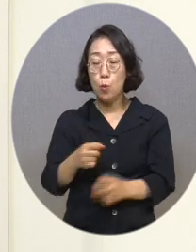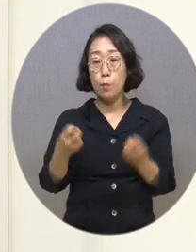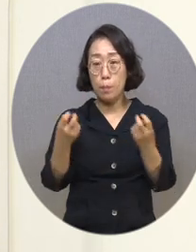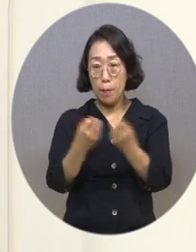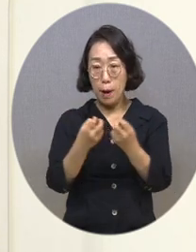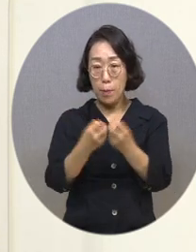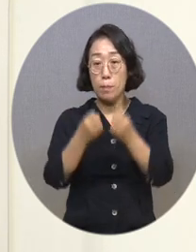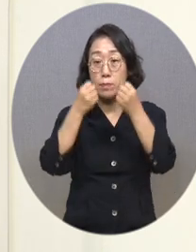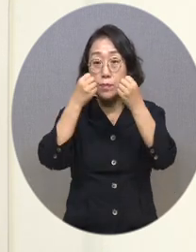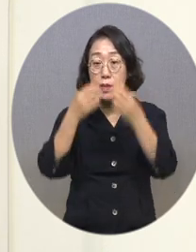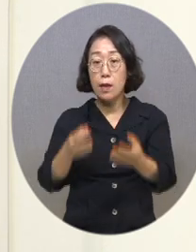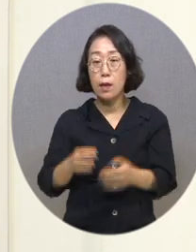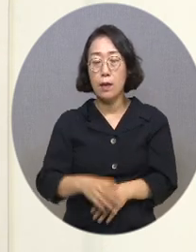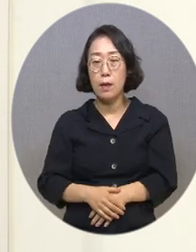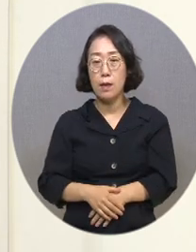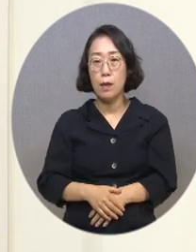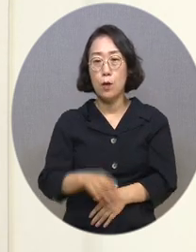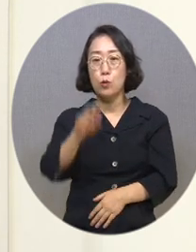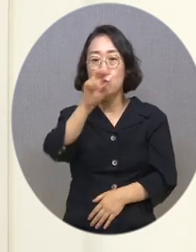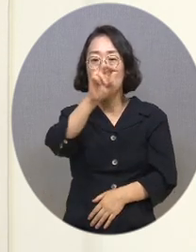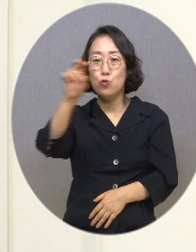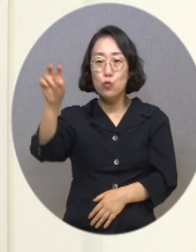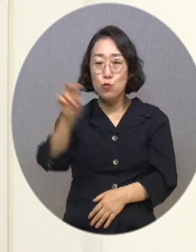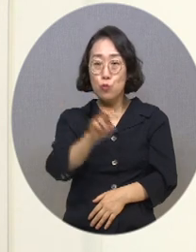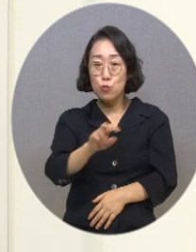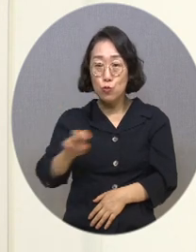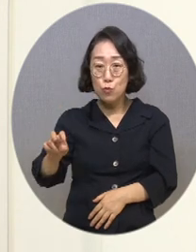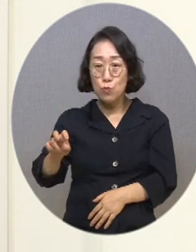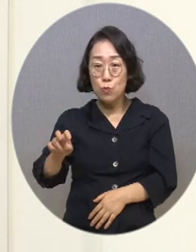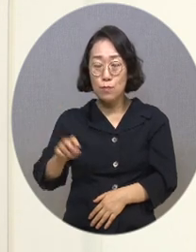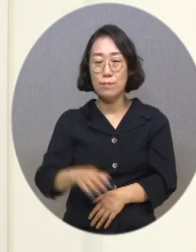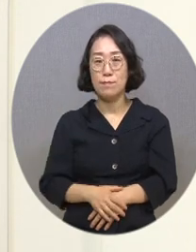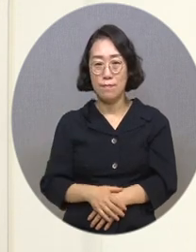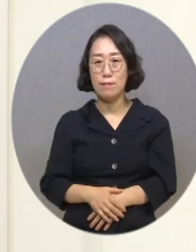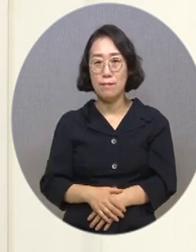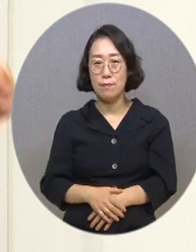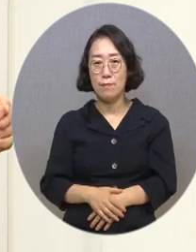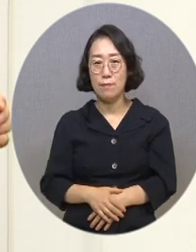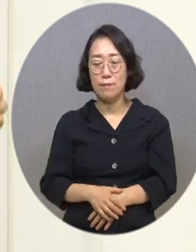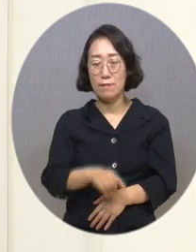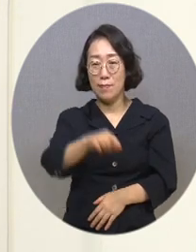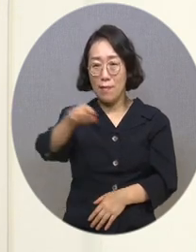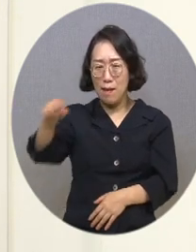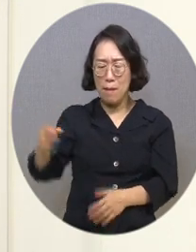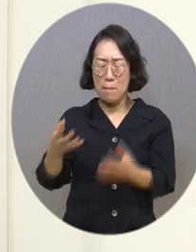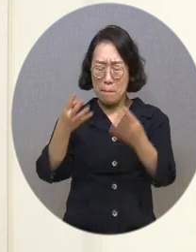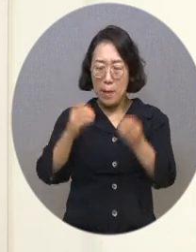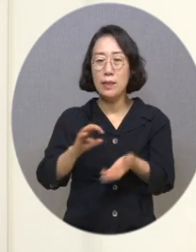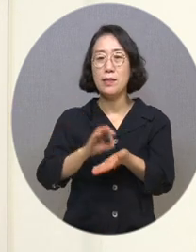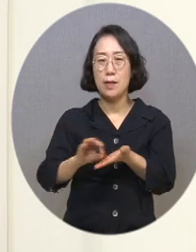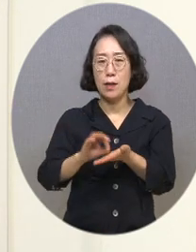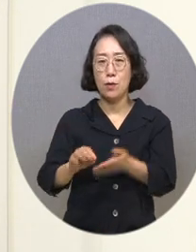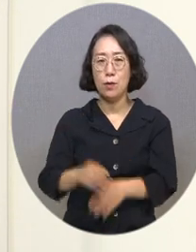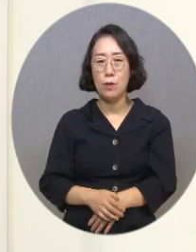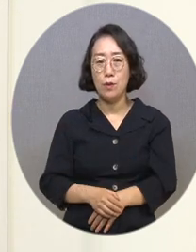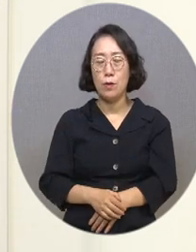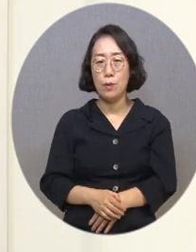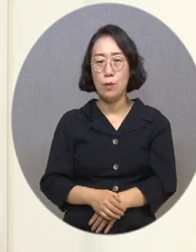생겼어요. 줌이라고 저희 나라 것은 아니지만 요즘엔 되게 많은 도구들이 있는데 그 중에